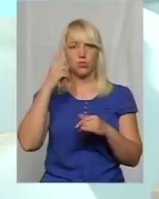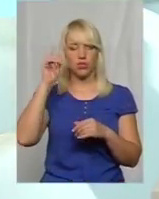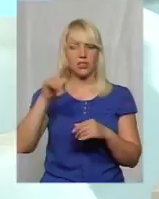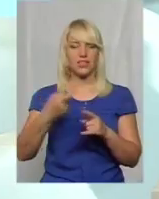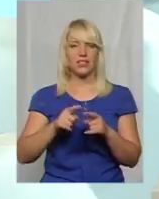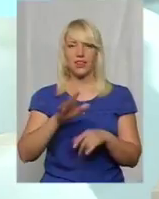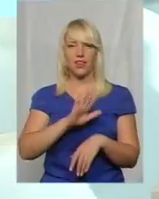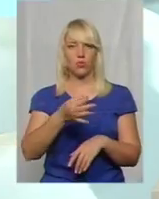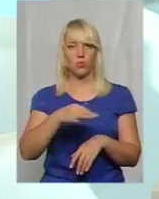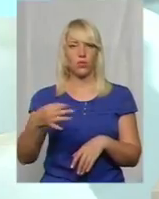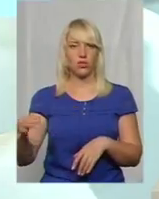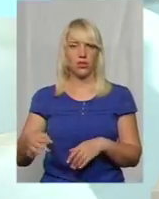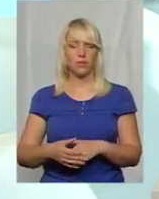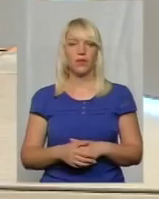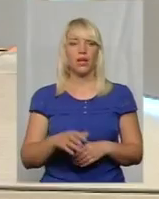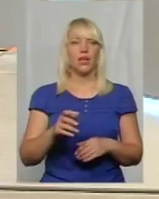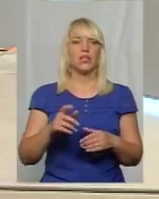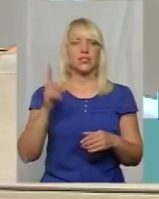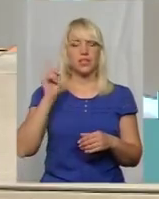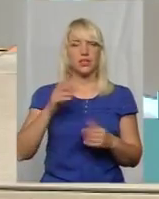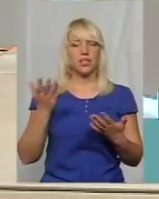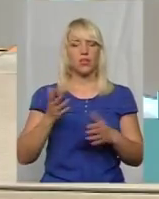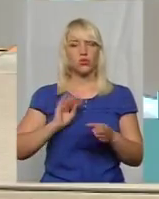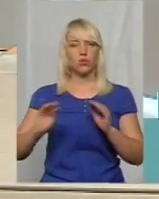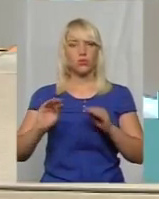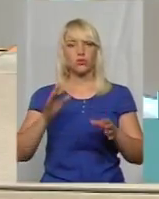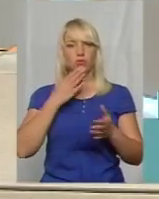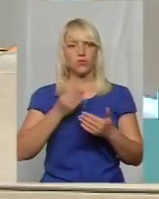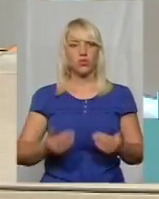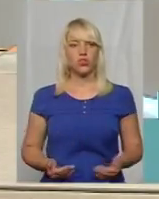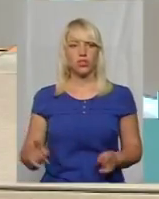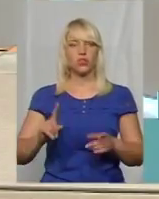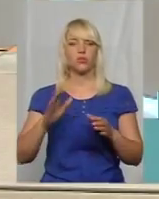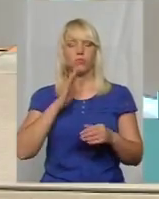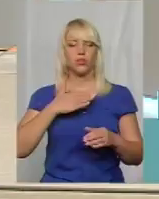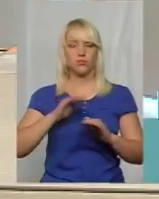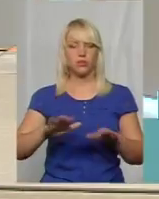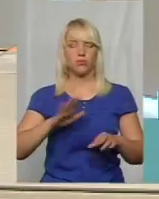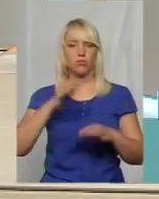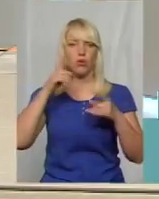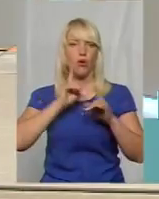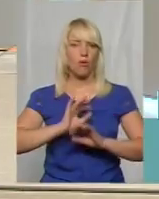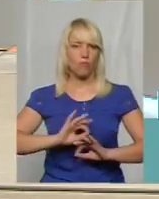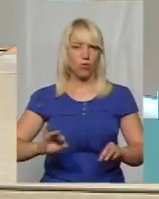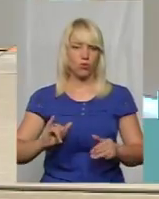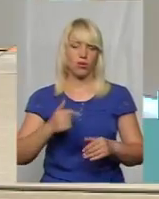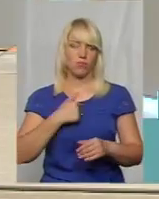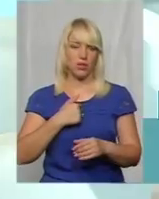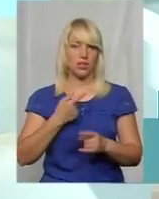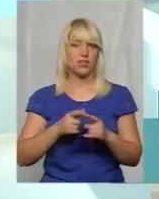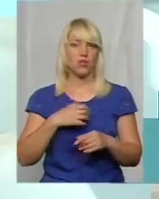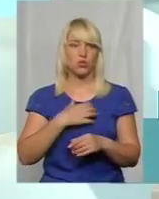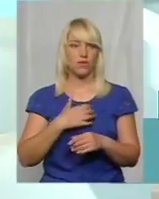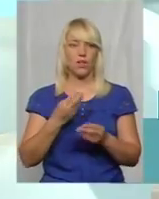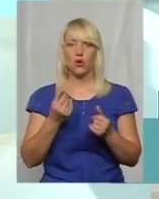копійчані справи і так далі. Ну, якось, знаєте, облаштовував своє життя для того, щоб воно було і моїм дітям комфортно, і мені. Це основне. Тому